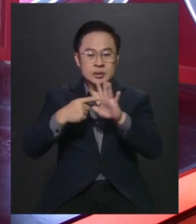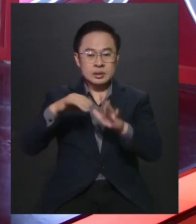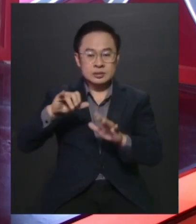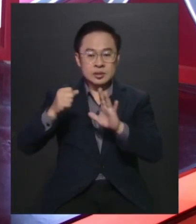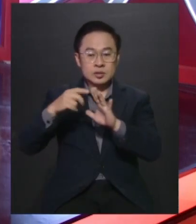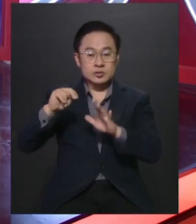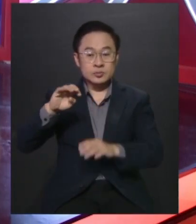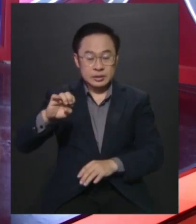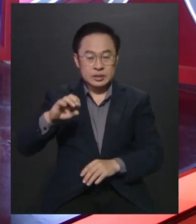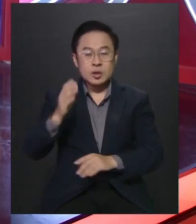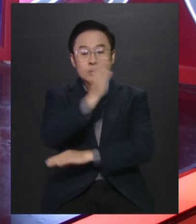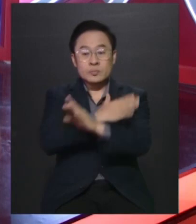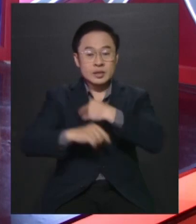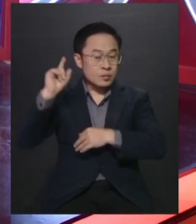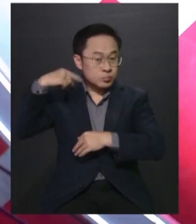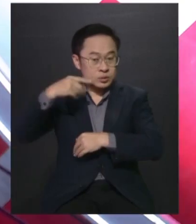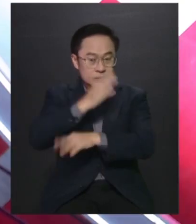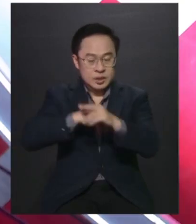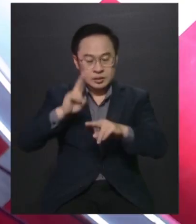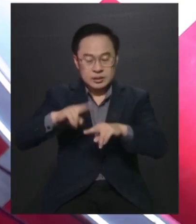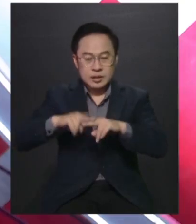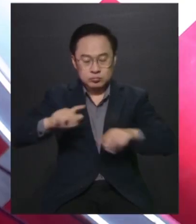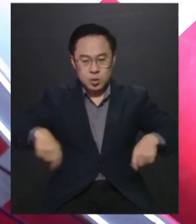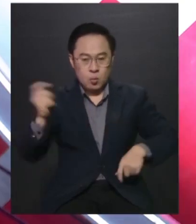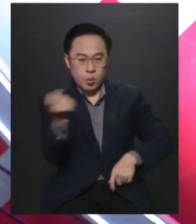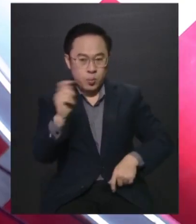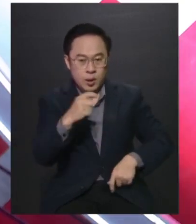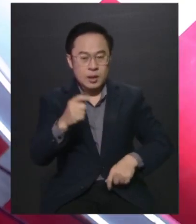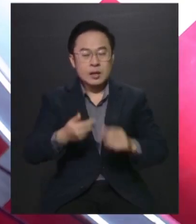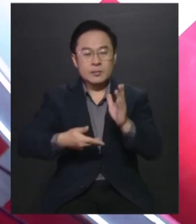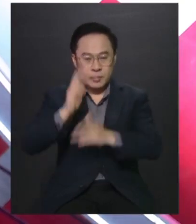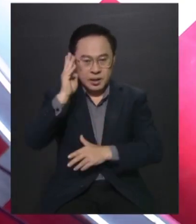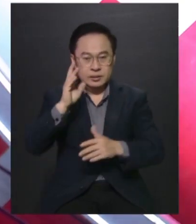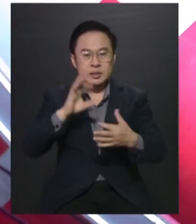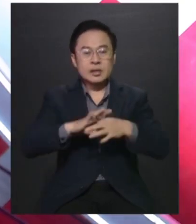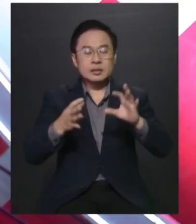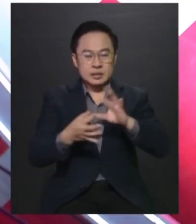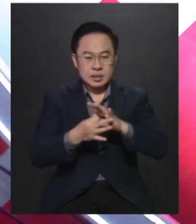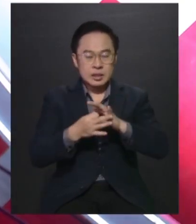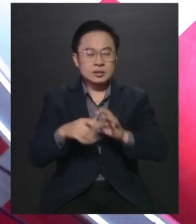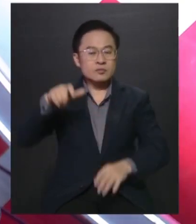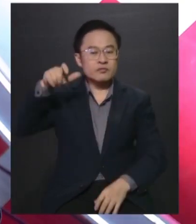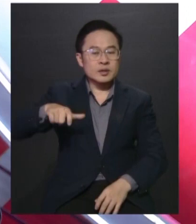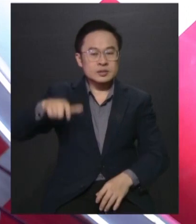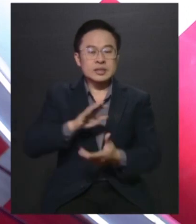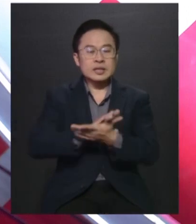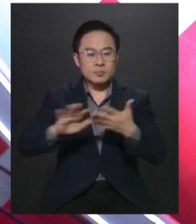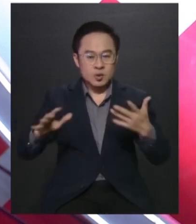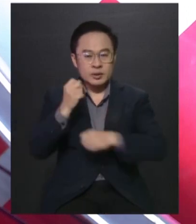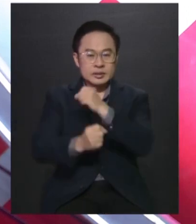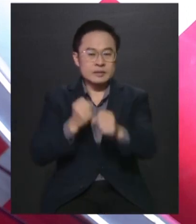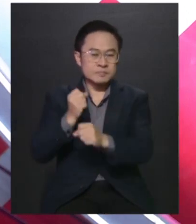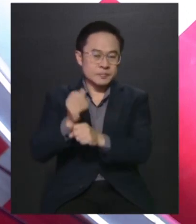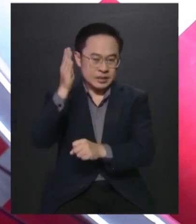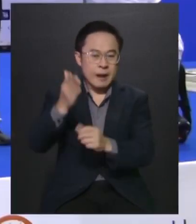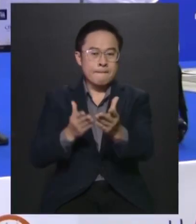จะนะปรากฏว่าต่อเนื่องรายการเดียวกันนะครับก็การันตีการคว้าตั๋วพาราลิมปิกเกมส์ที่ปารีสประเทศฝรั่งเศสปีหน้าเรียบร้อย